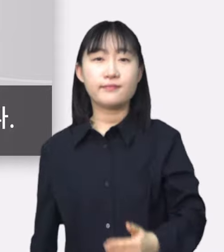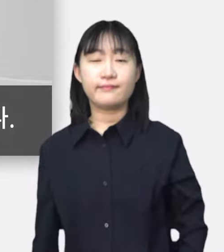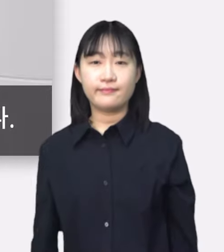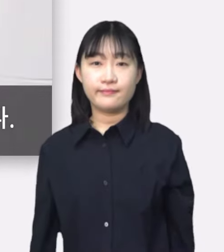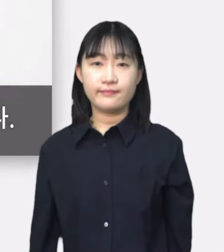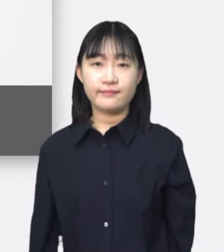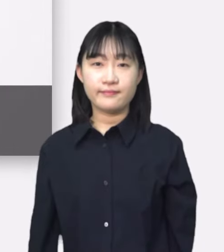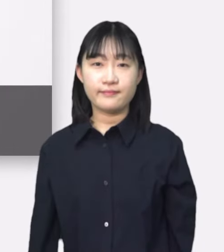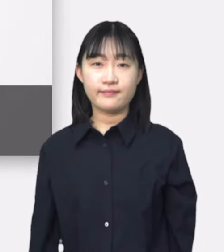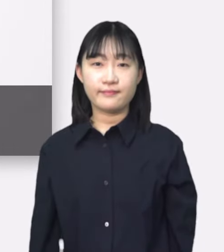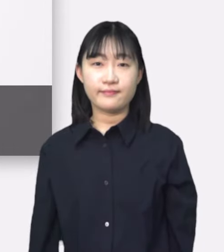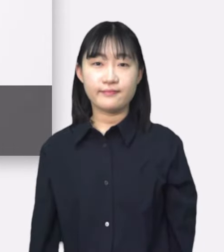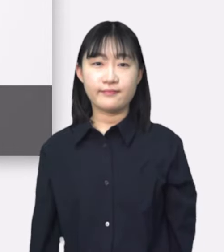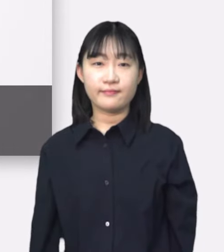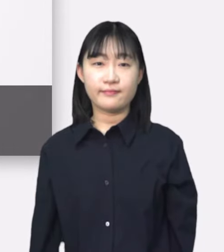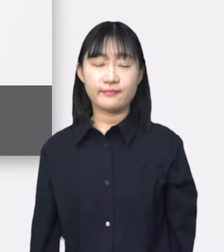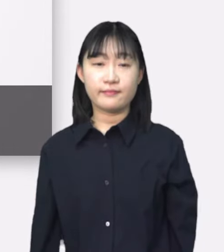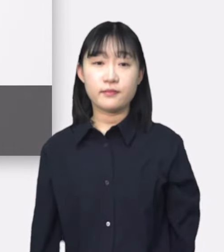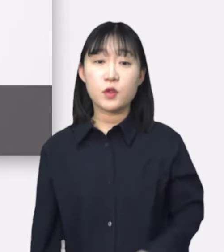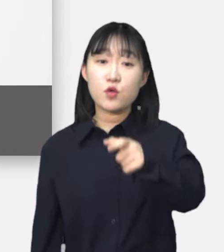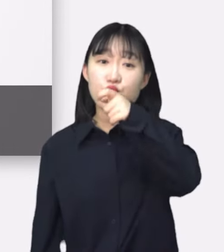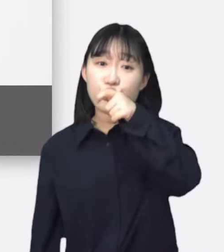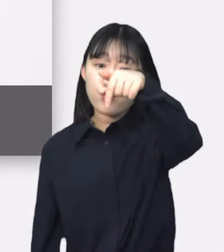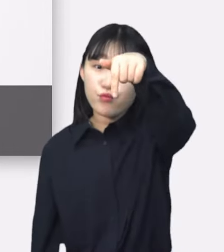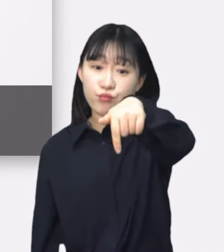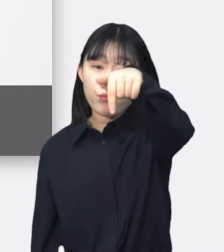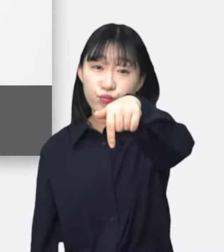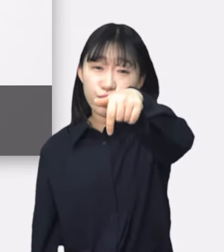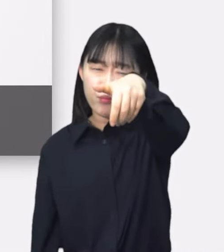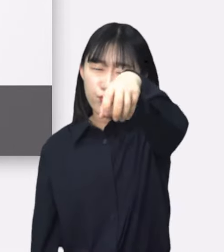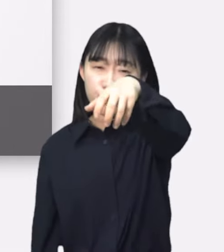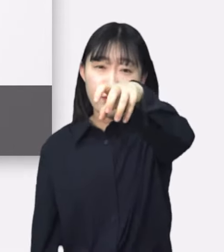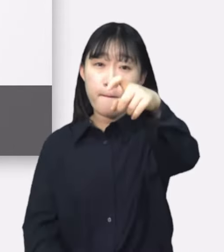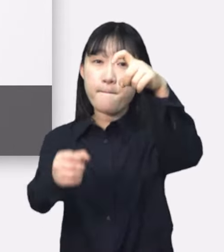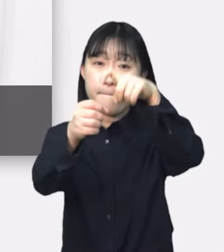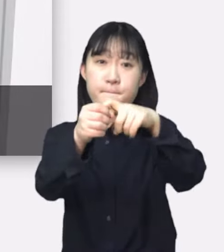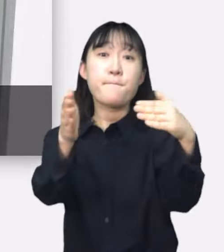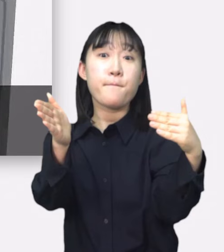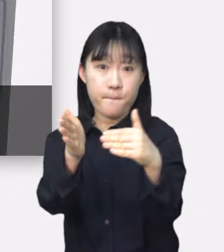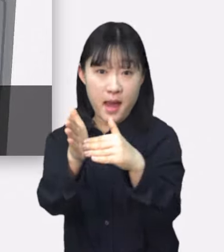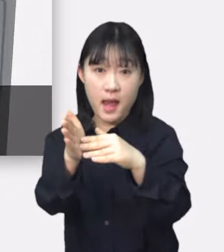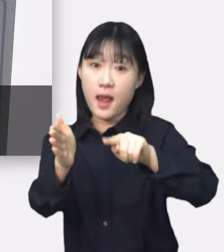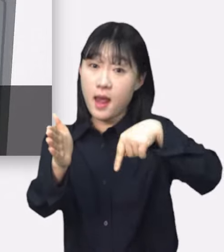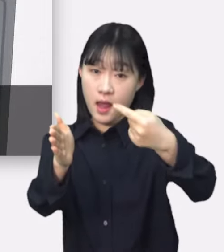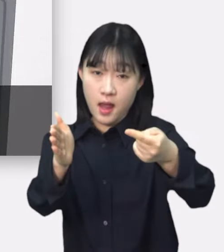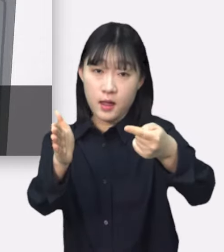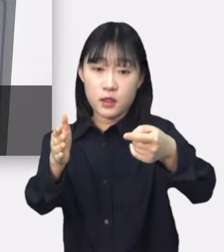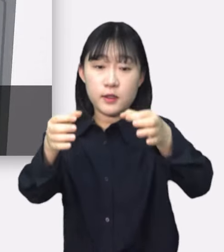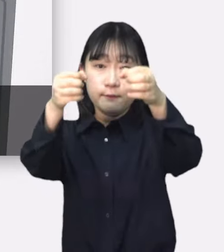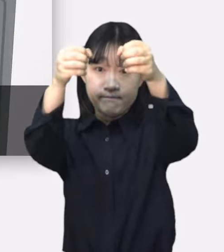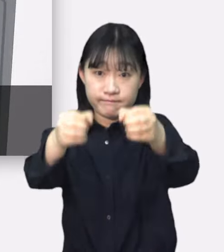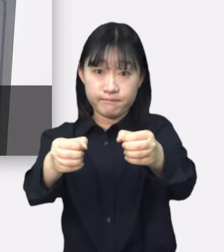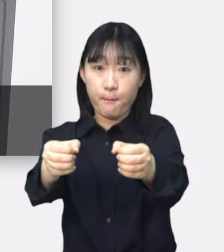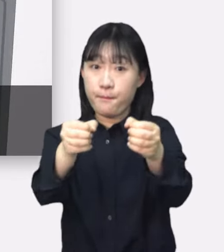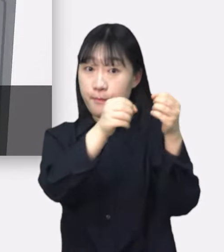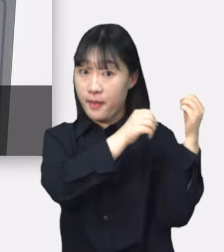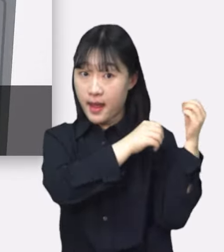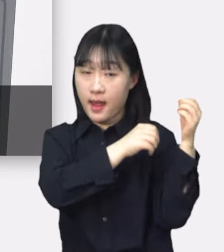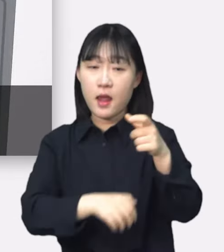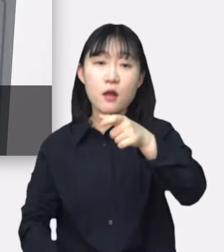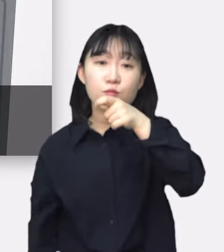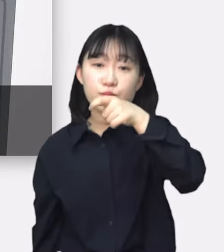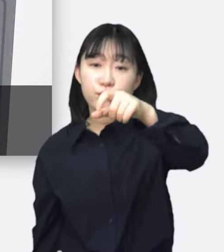수돗꼭지를 잠근 후 급수호스를 세탁기에서 분리하여 수돗꼭지를 열어